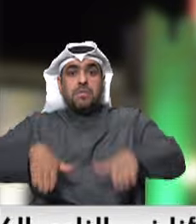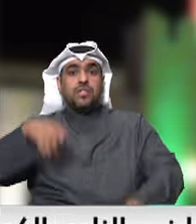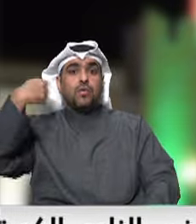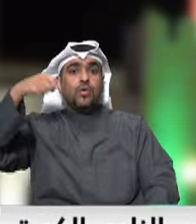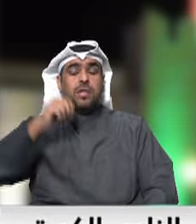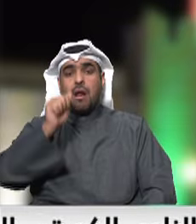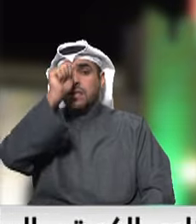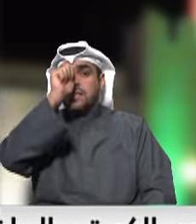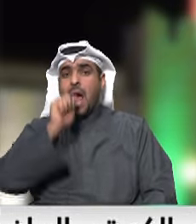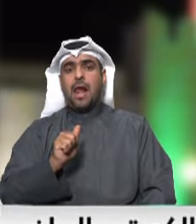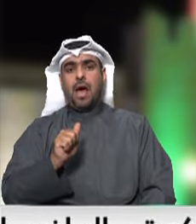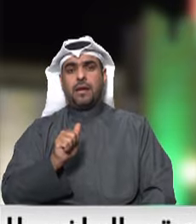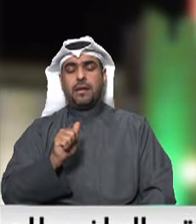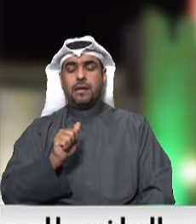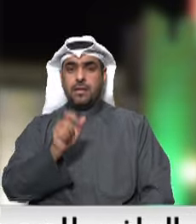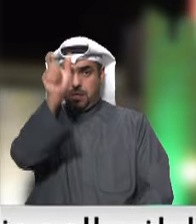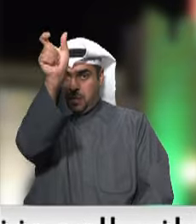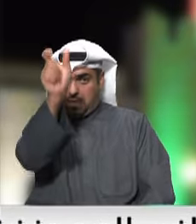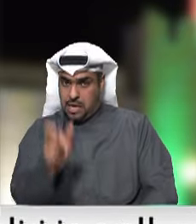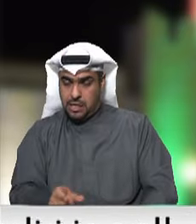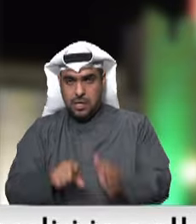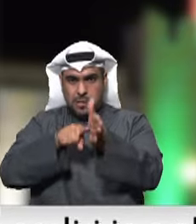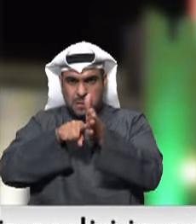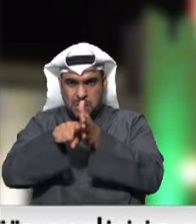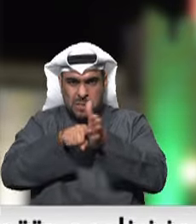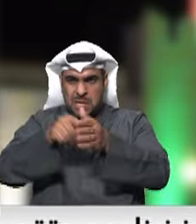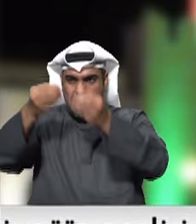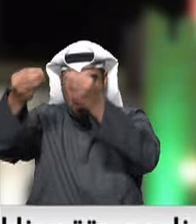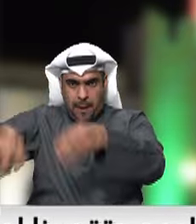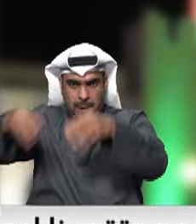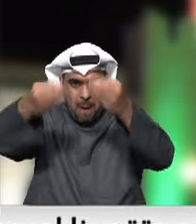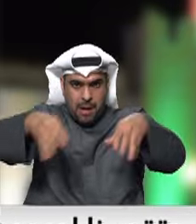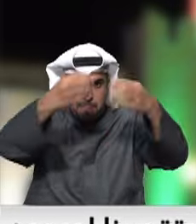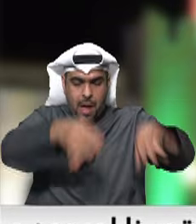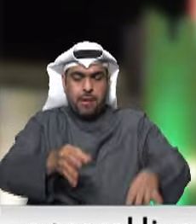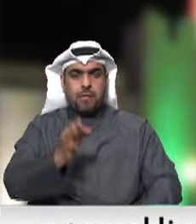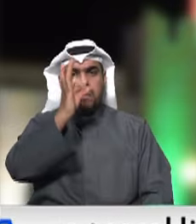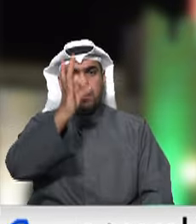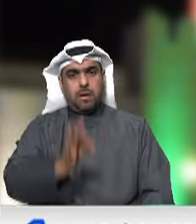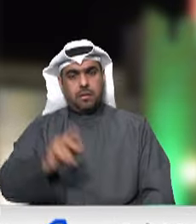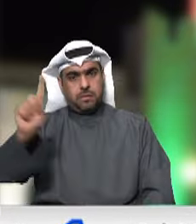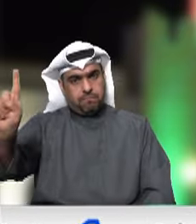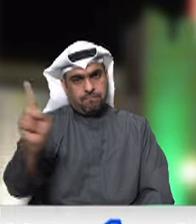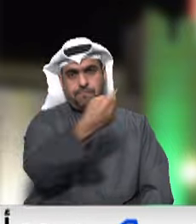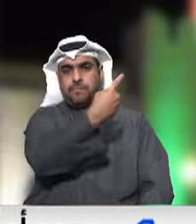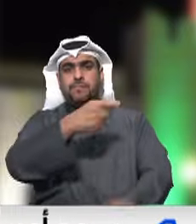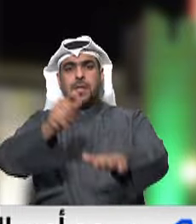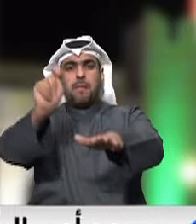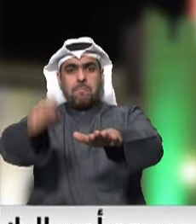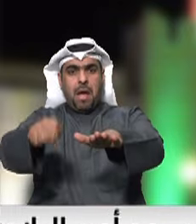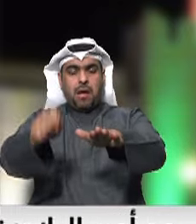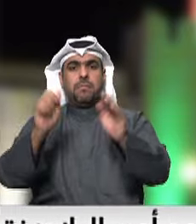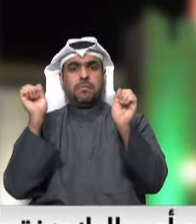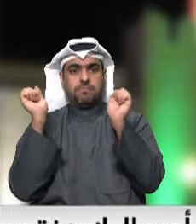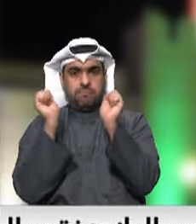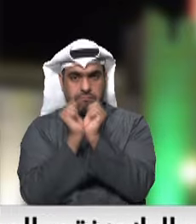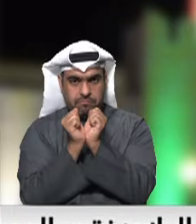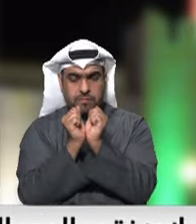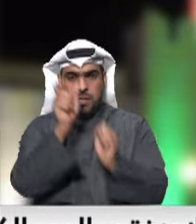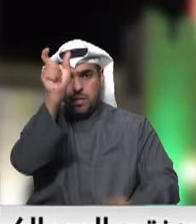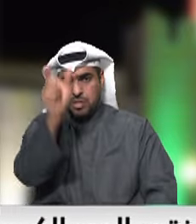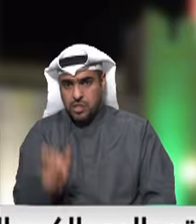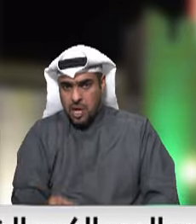ضروره التعامل بحزم مع كل من تسون له نفسه الاساءه والمساس بالوحده الوطنيه عبر وسائل التواصل